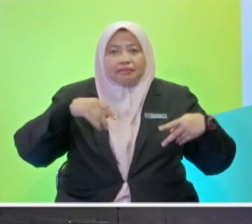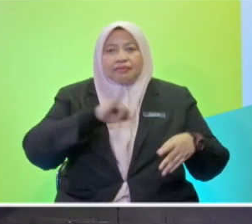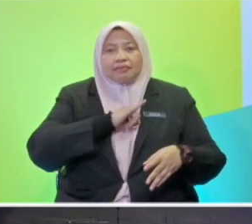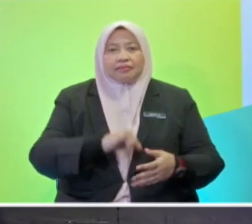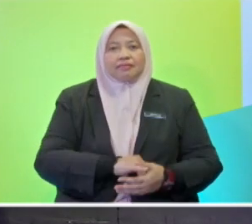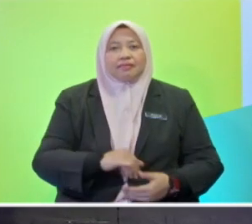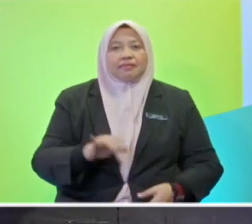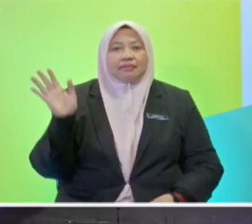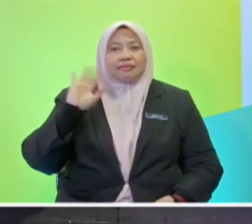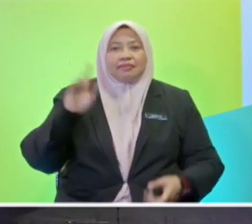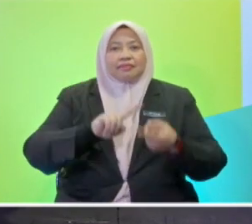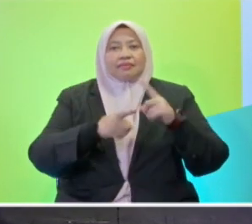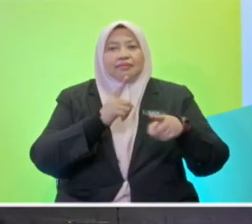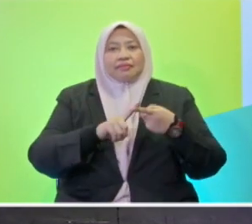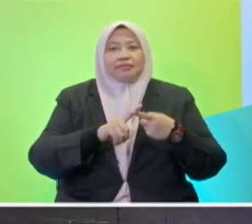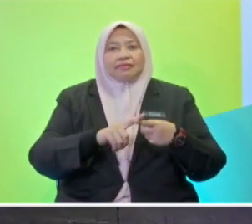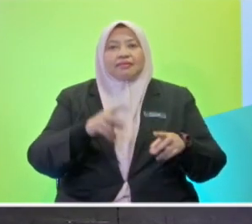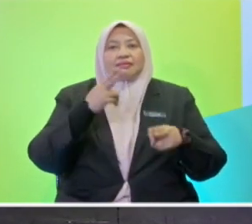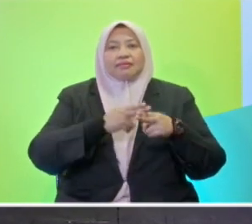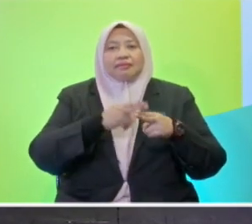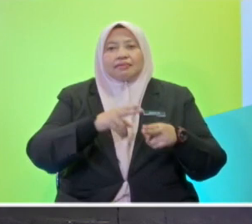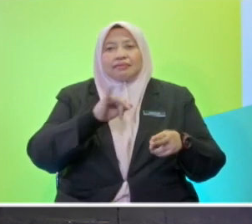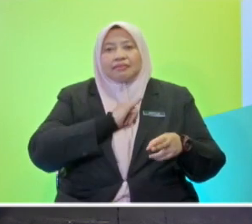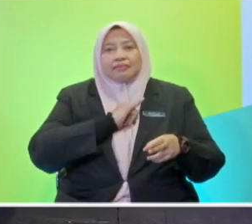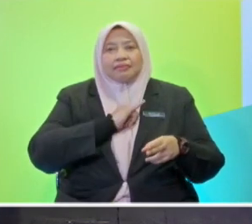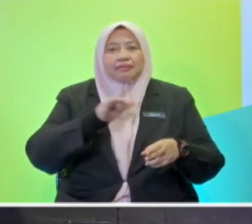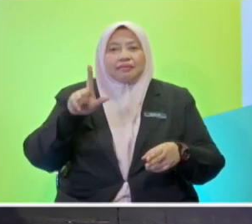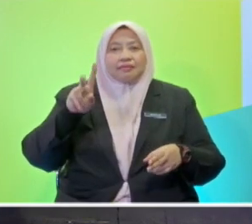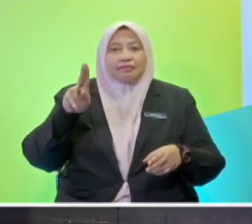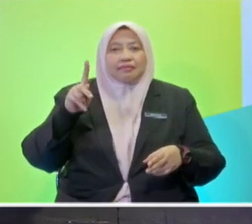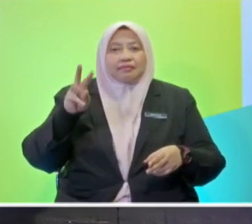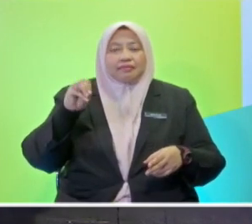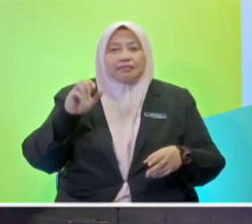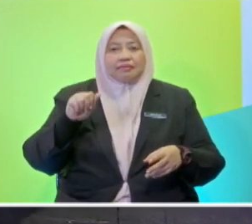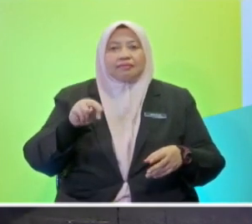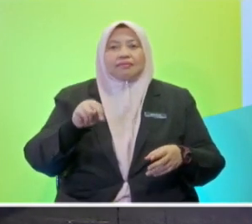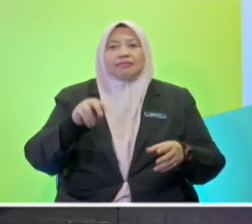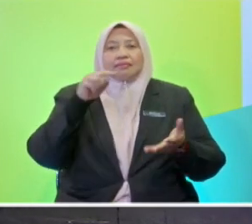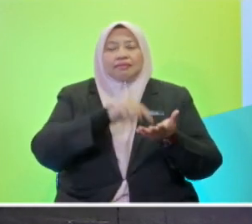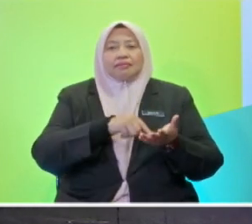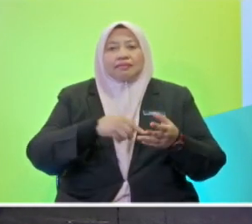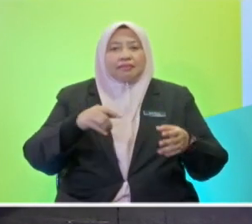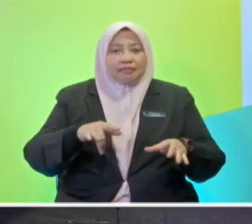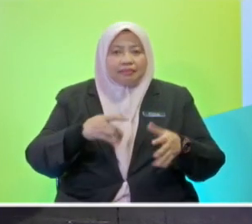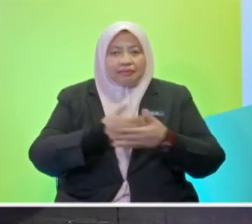Hai kawan-kawan nama saya Lukman ini anak patung saya nama dia Faris